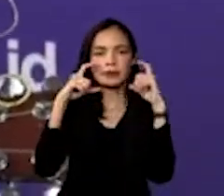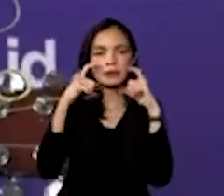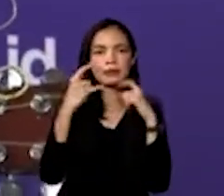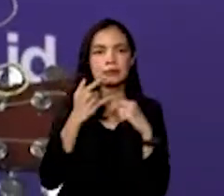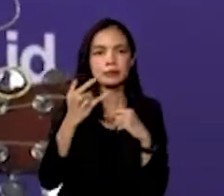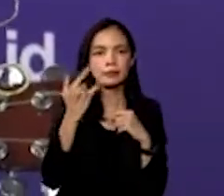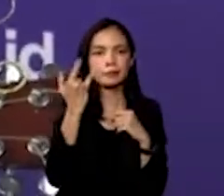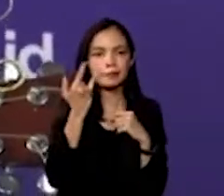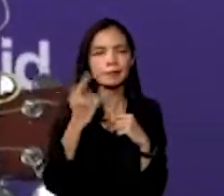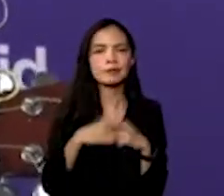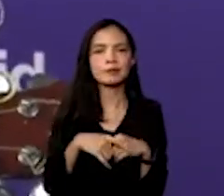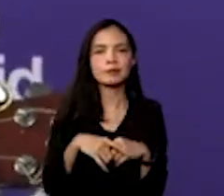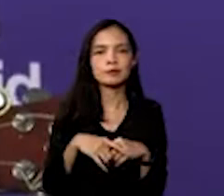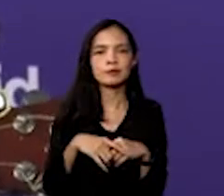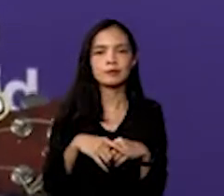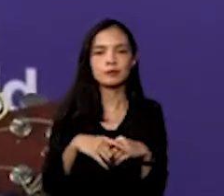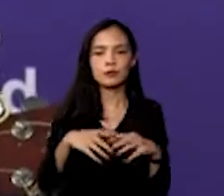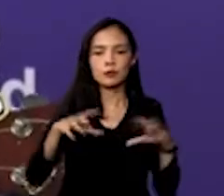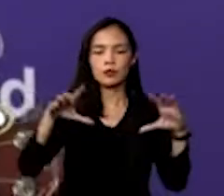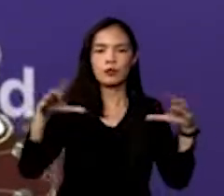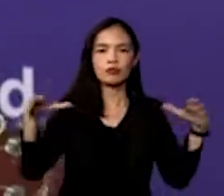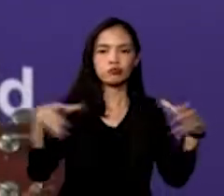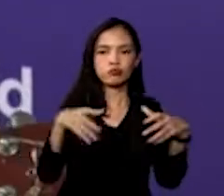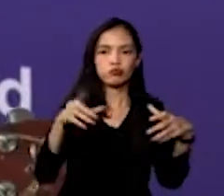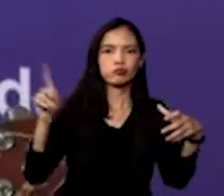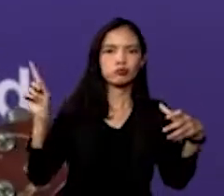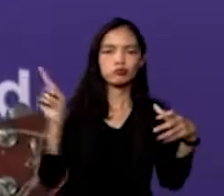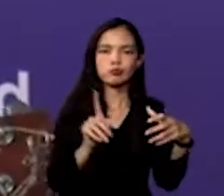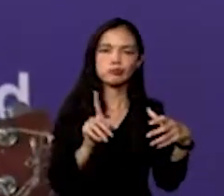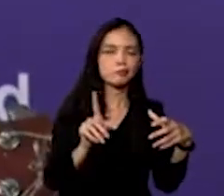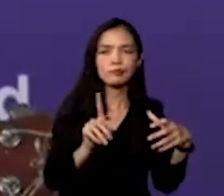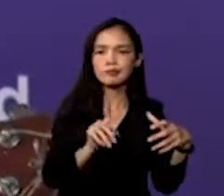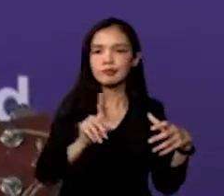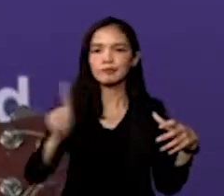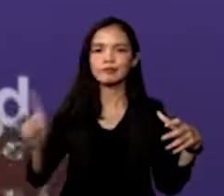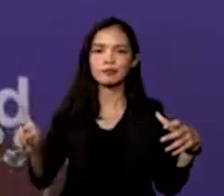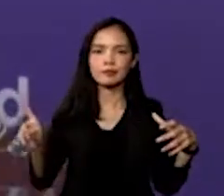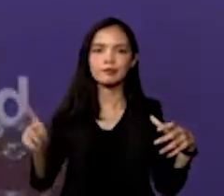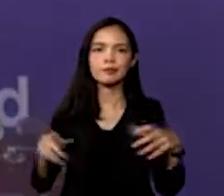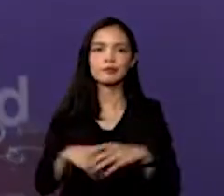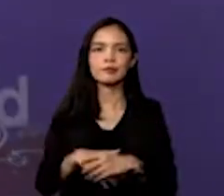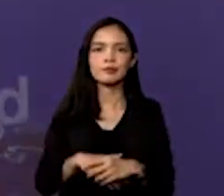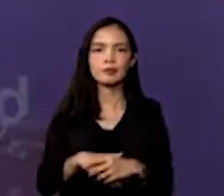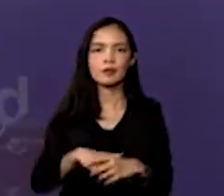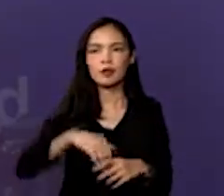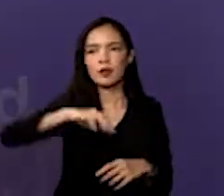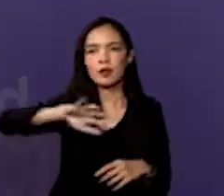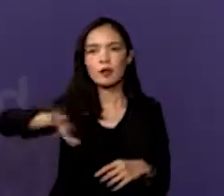maskermu hindari kerumunan jaga